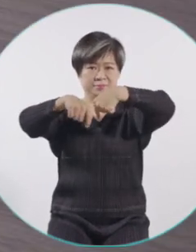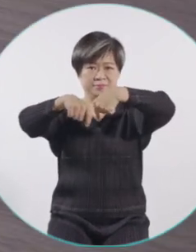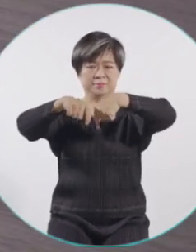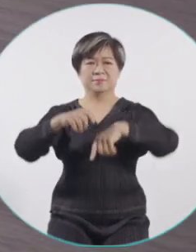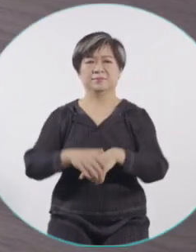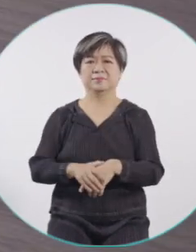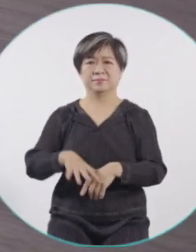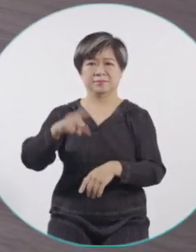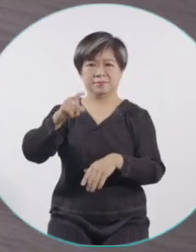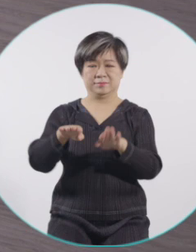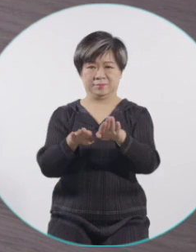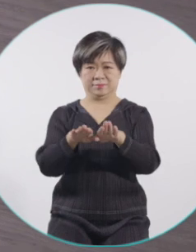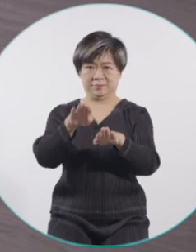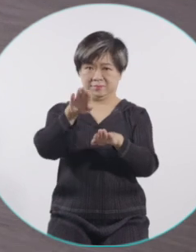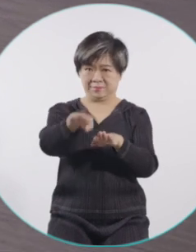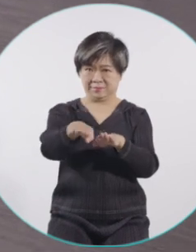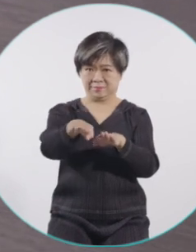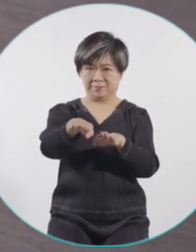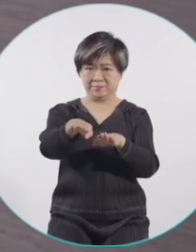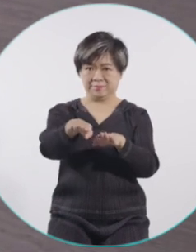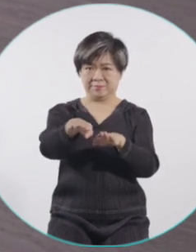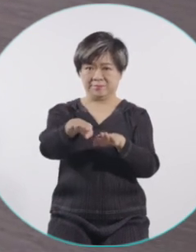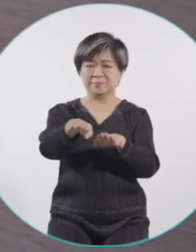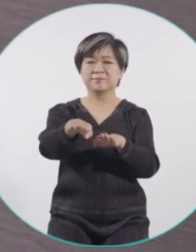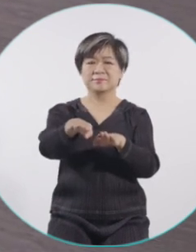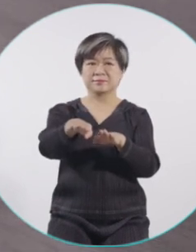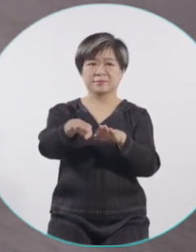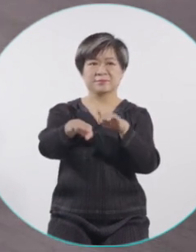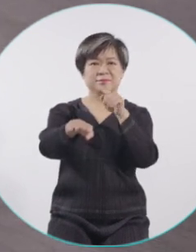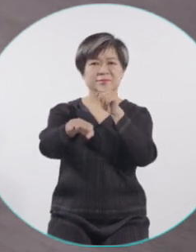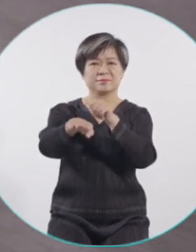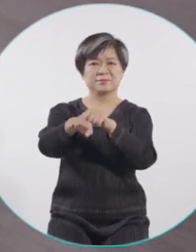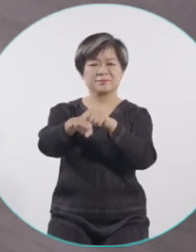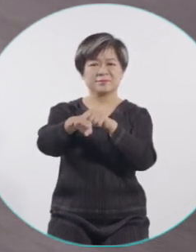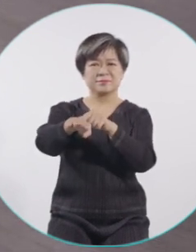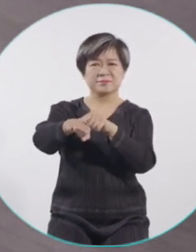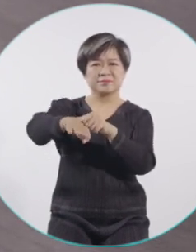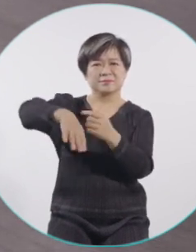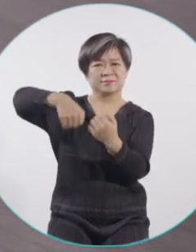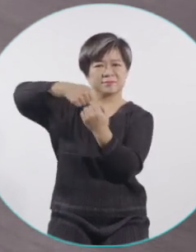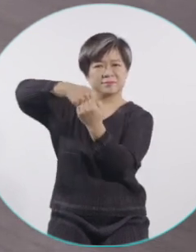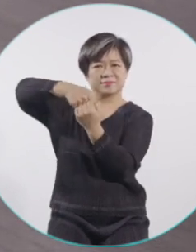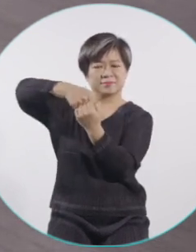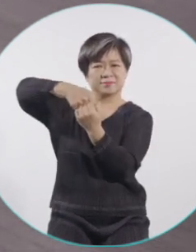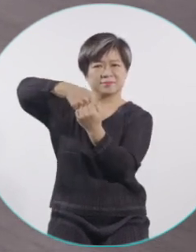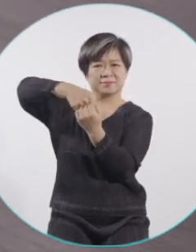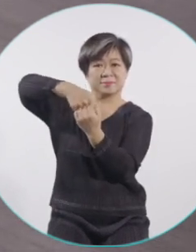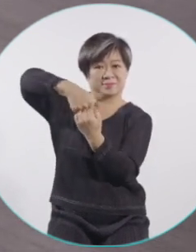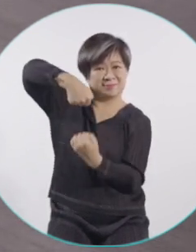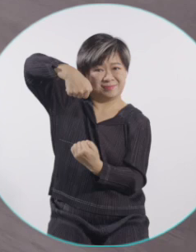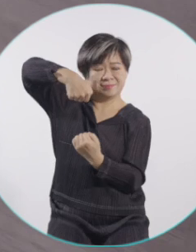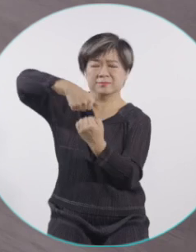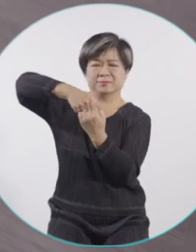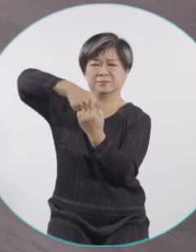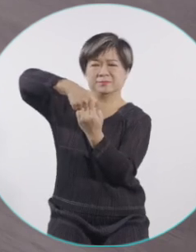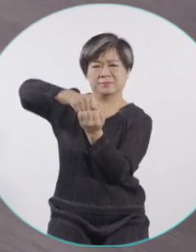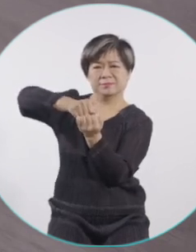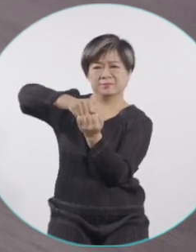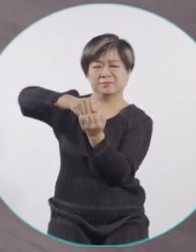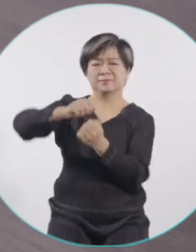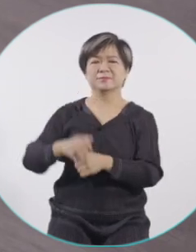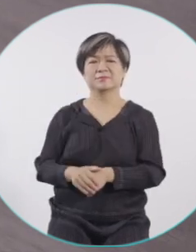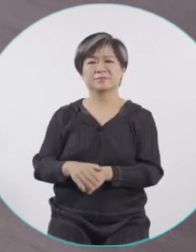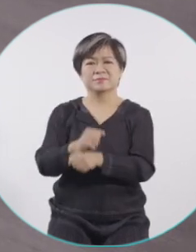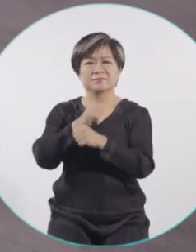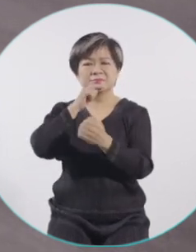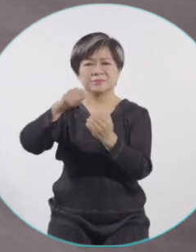我把右脚往前跨一步。好，右脚呢微微帮我弯曲。那记得你的膝盖不要超过脚尖，后